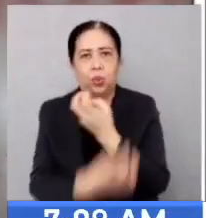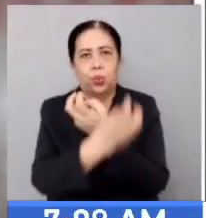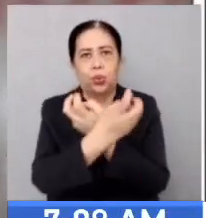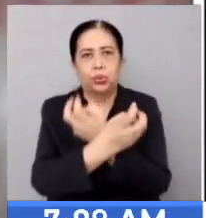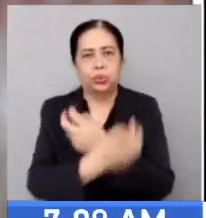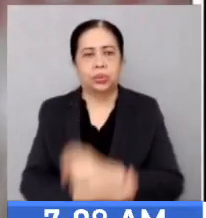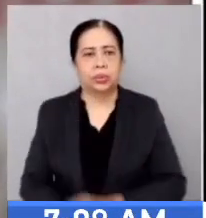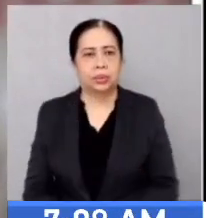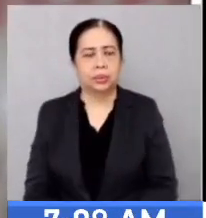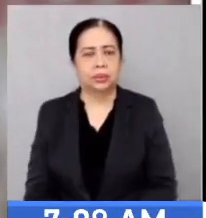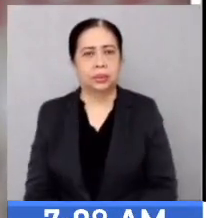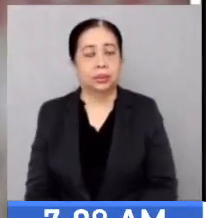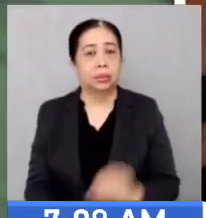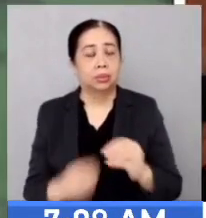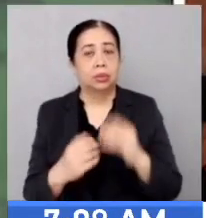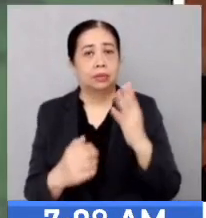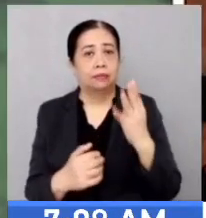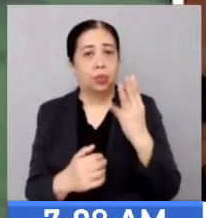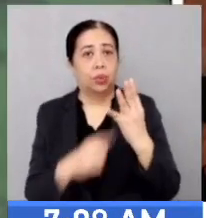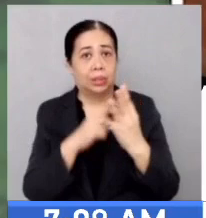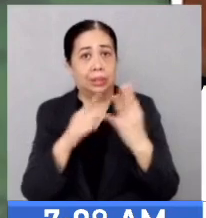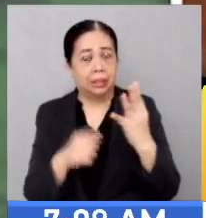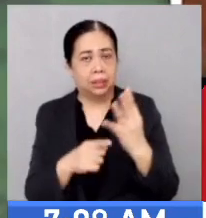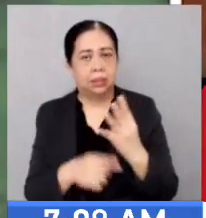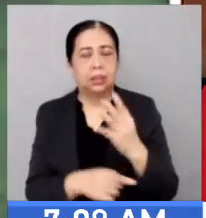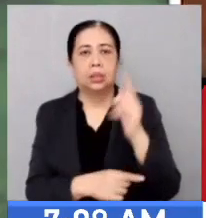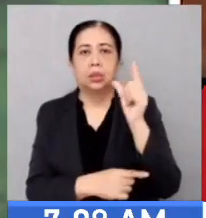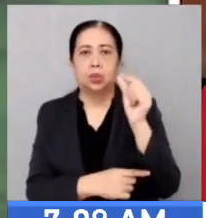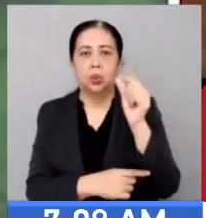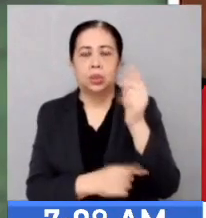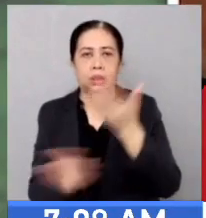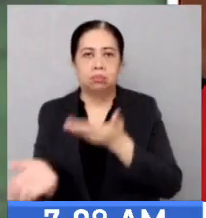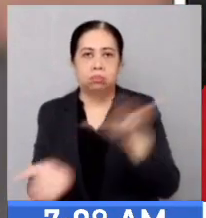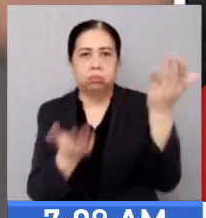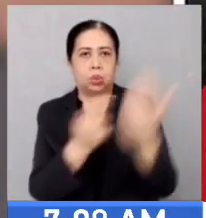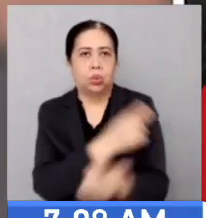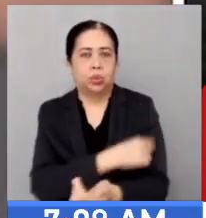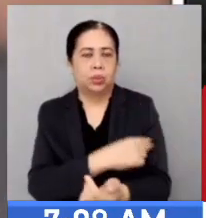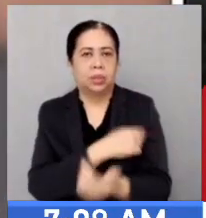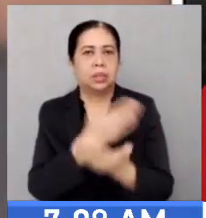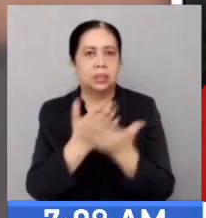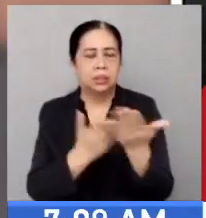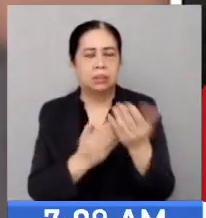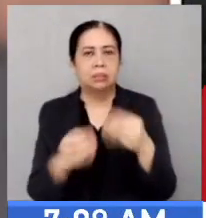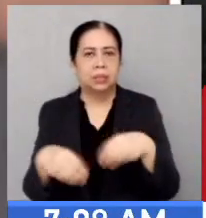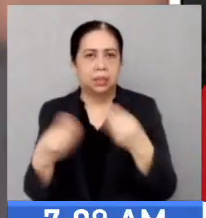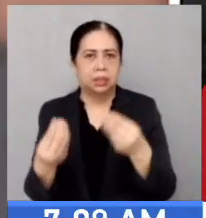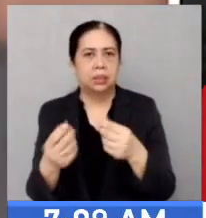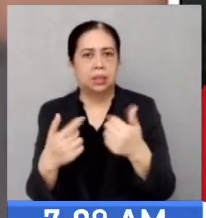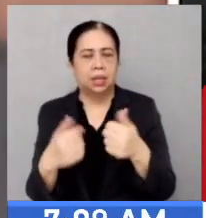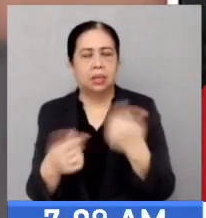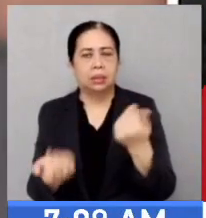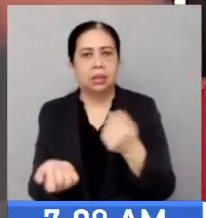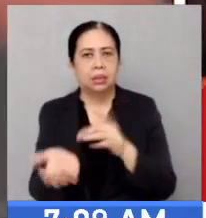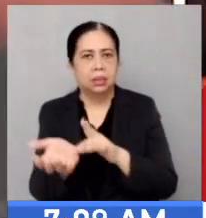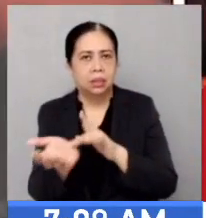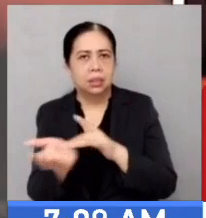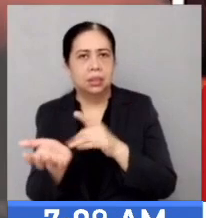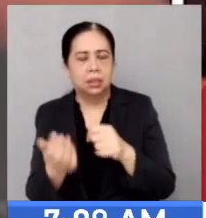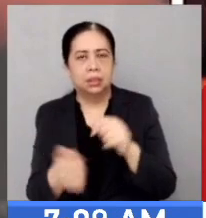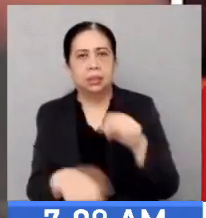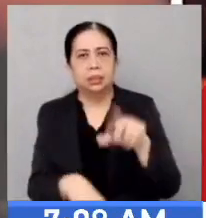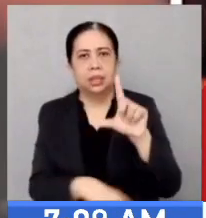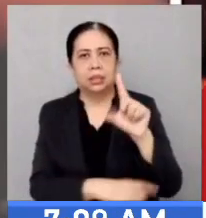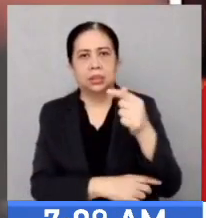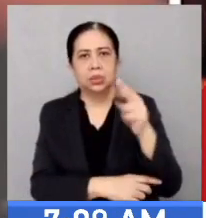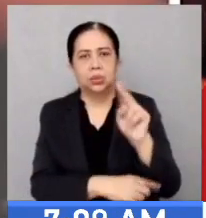Sa mahigit 40 na yan, 20 ang naospital. Ang iba naman ay binigyang luna sa itinayong command post ng lungsod ng Taguig sa pamamagitan ng